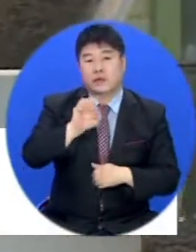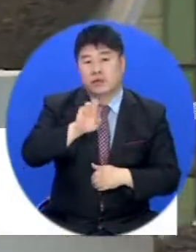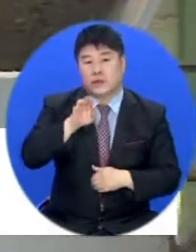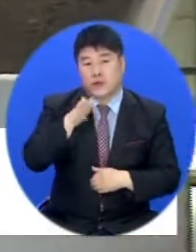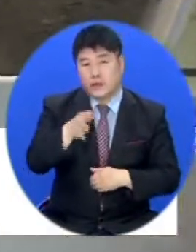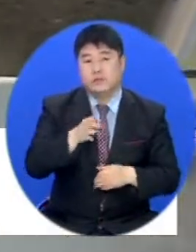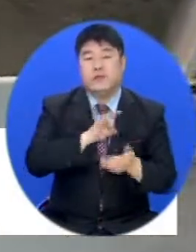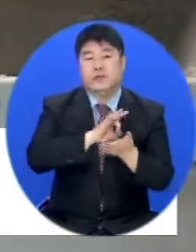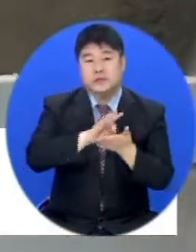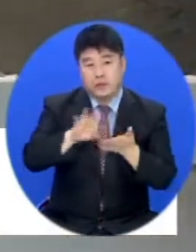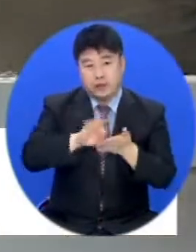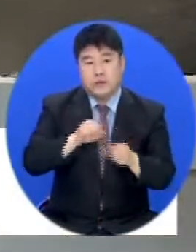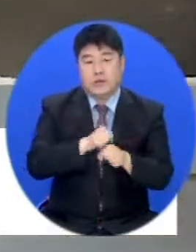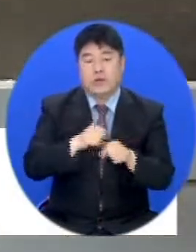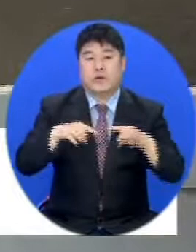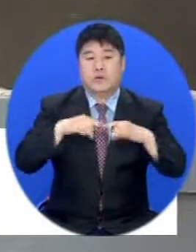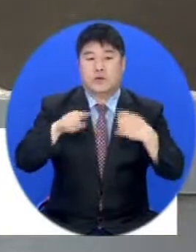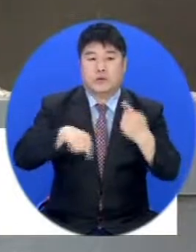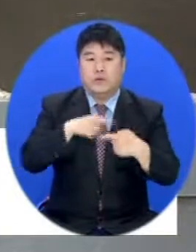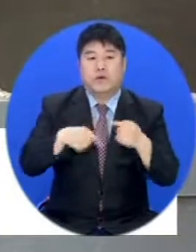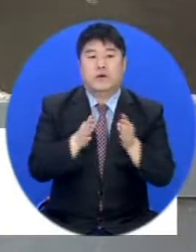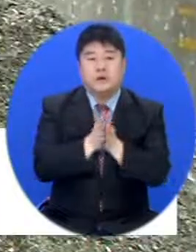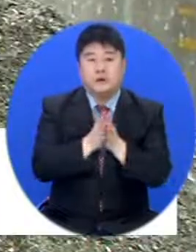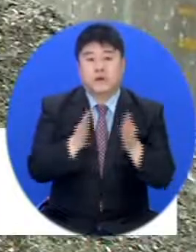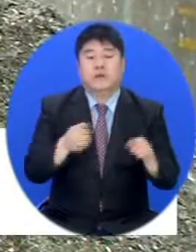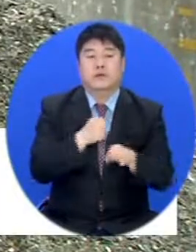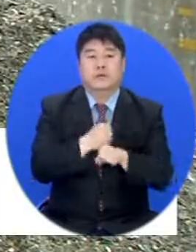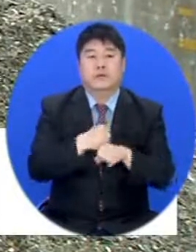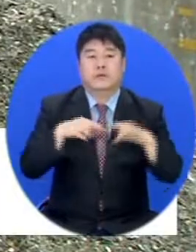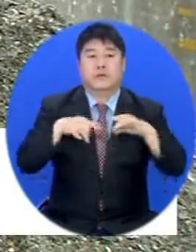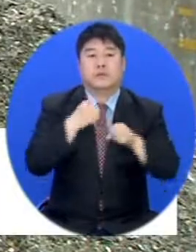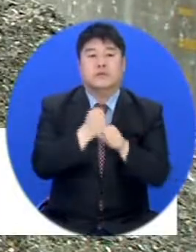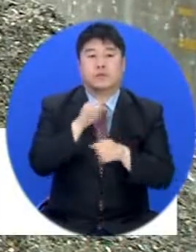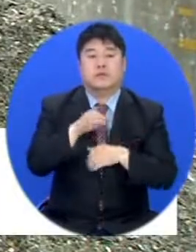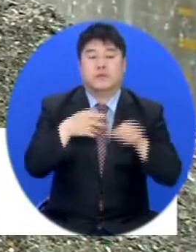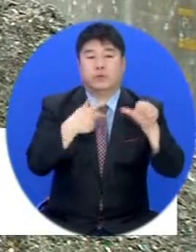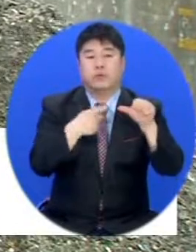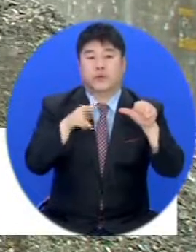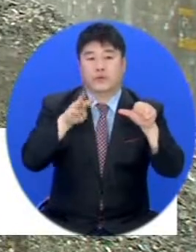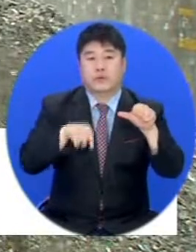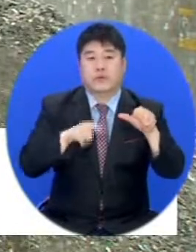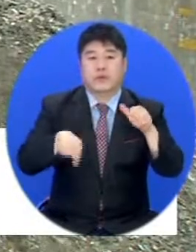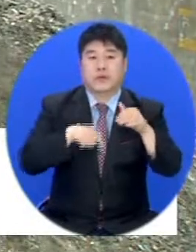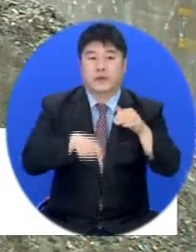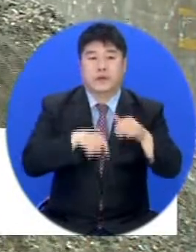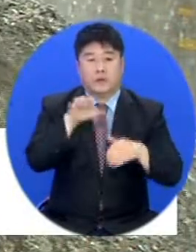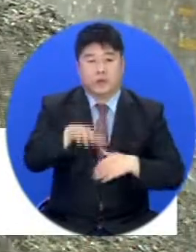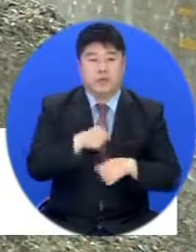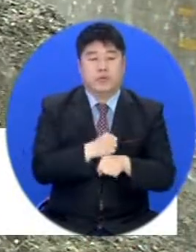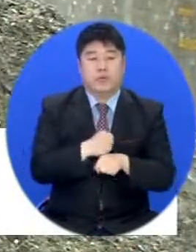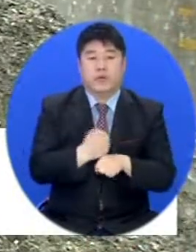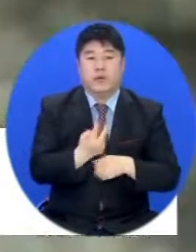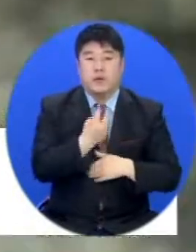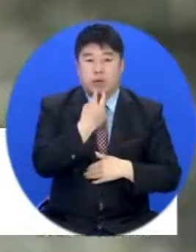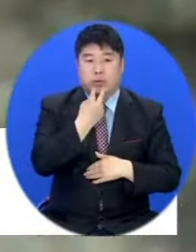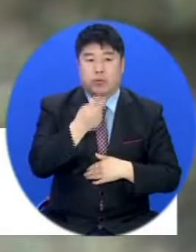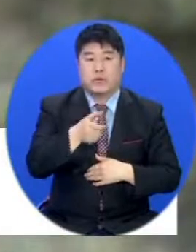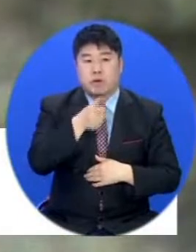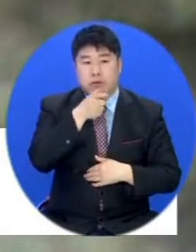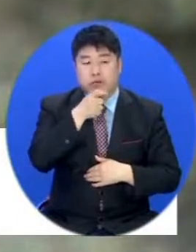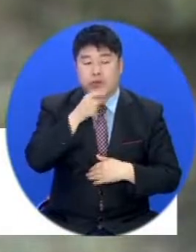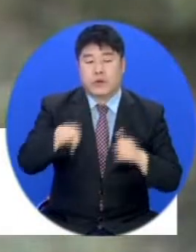SRF를 투입해 발전소 가동을 시작했고 발전소 반경 5km 이내 지점에서 대기와 수질